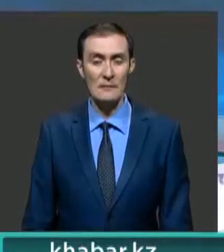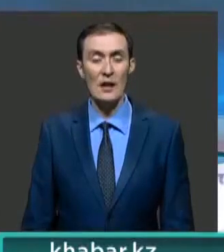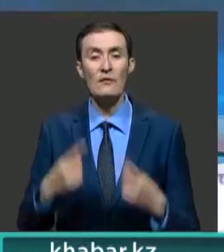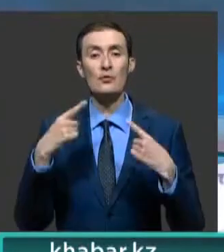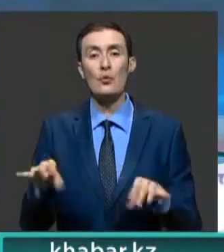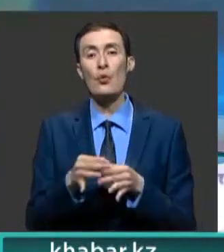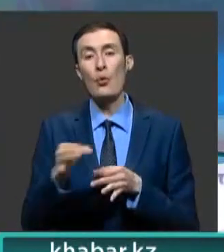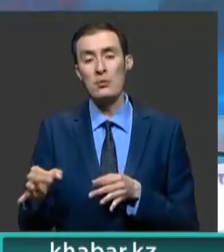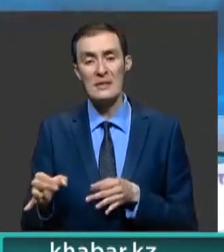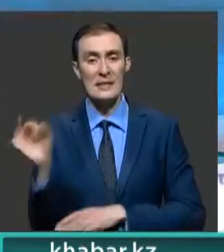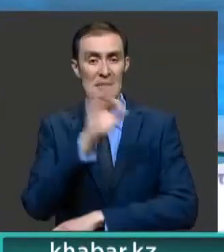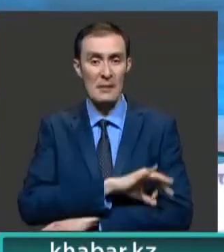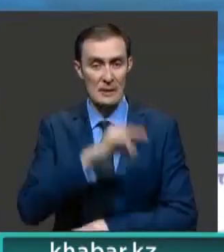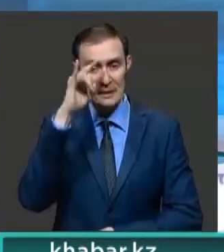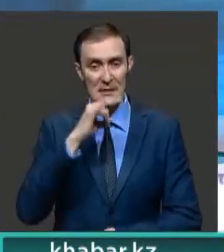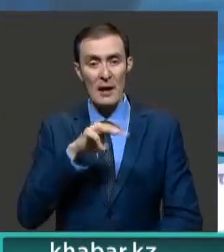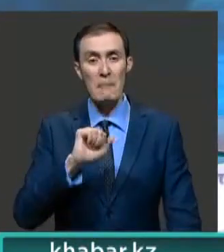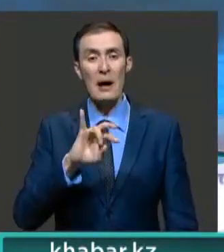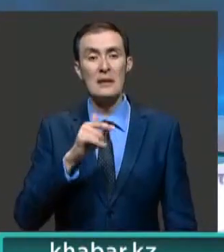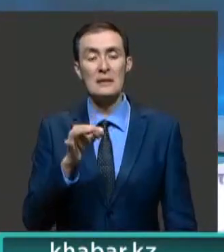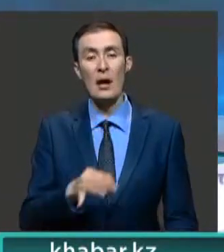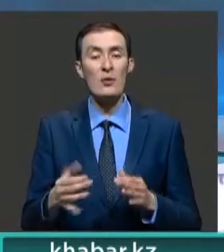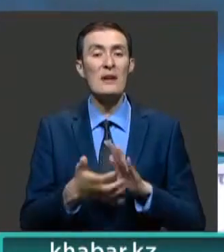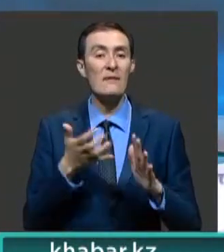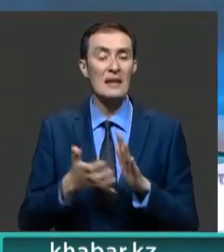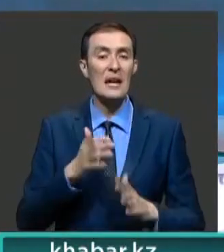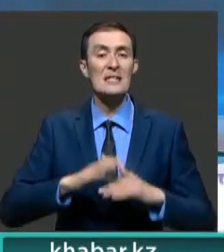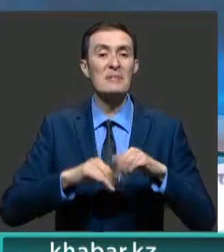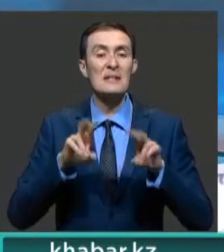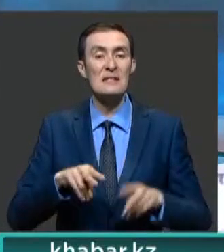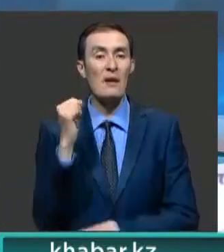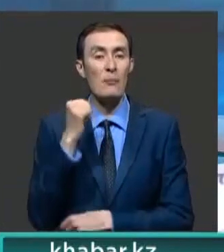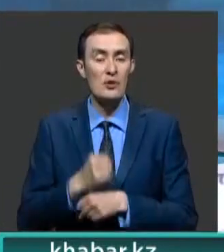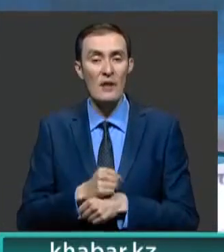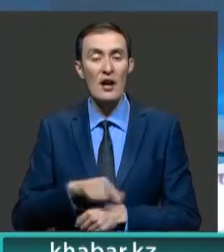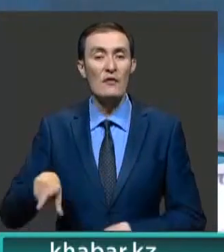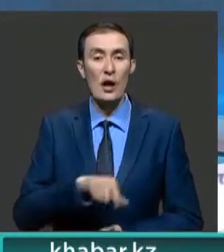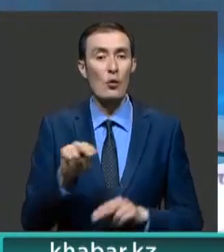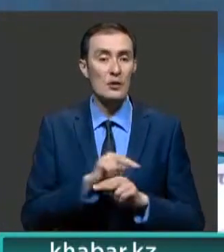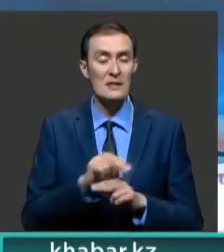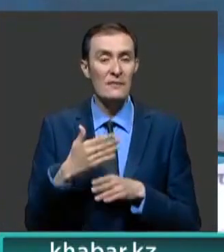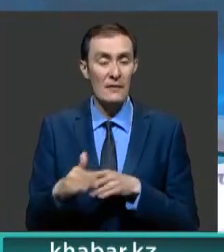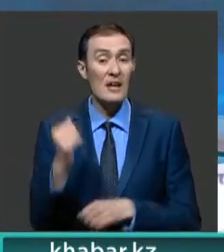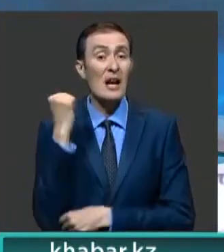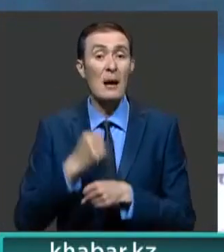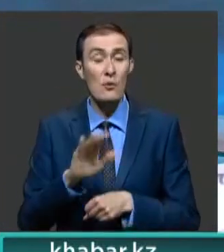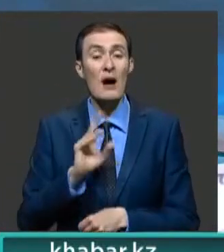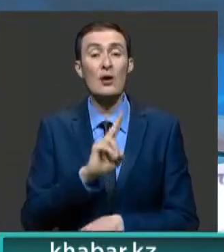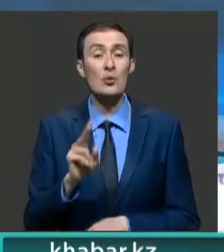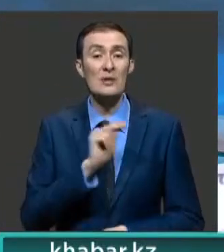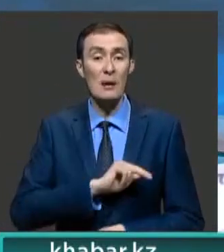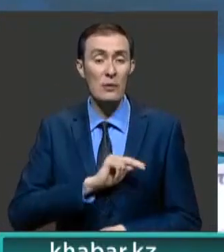В другом регионе запада страны, Мангистауской области, не хватает специалистов в дорожных отраслях. Причем не рабочих, а тех, кто за